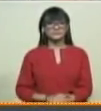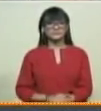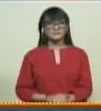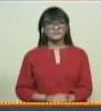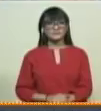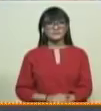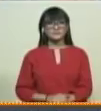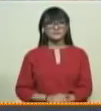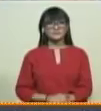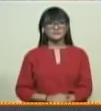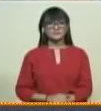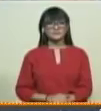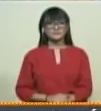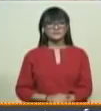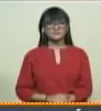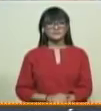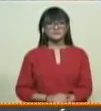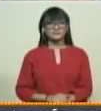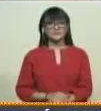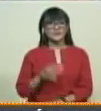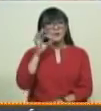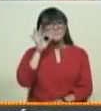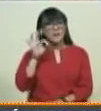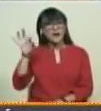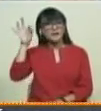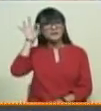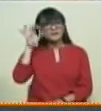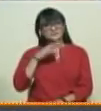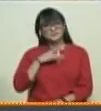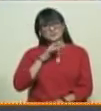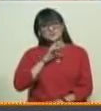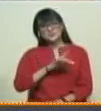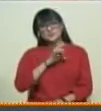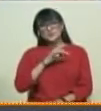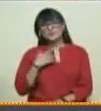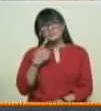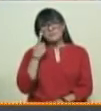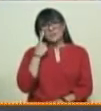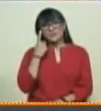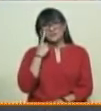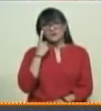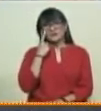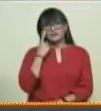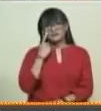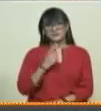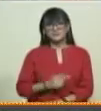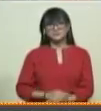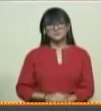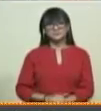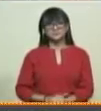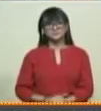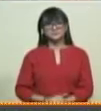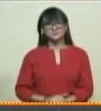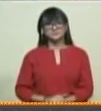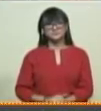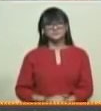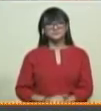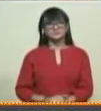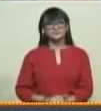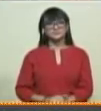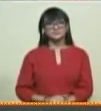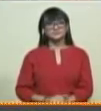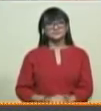ilgileniyorum. De los últimos sucesos en Palestina tan dolorosos. Özellikle son zamanlarda Filistin ülkesinde